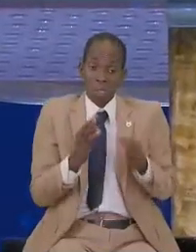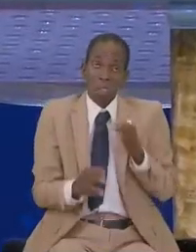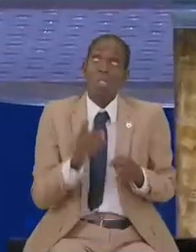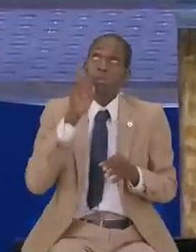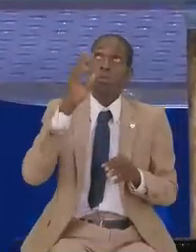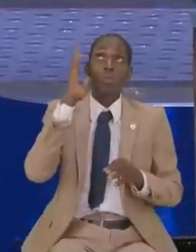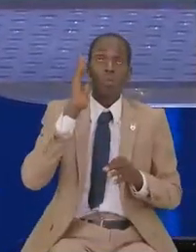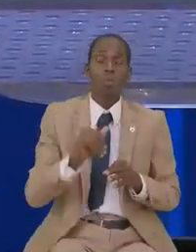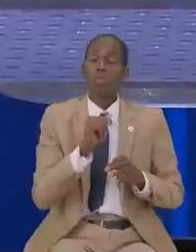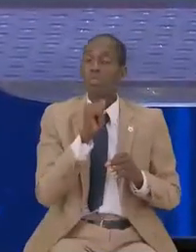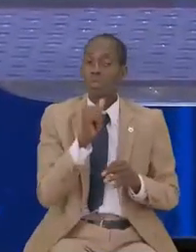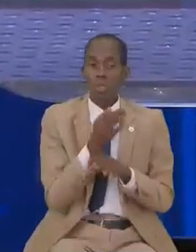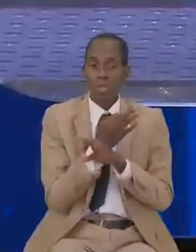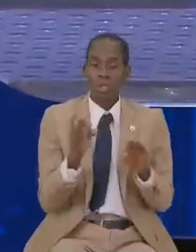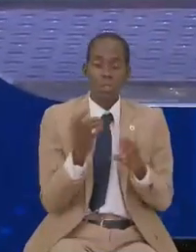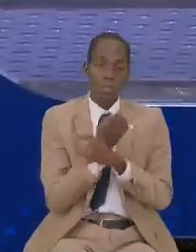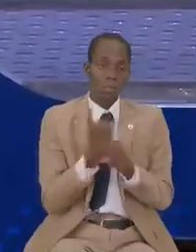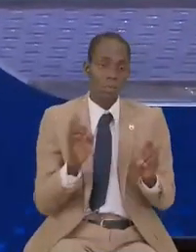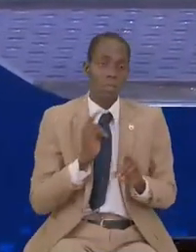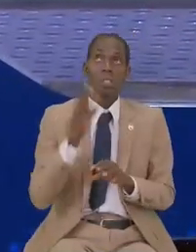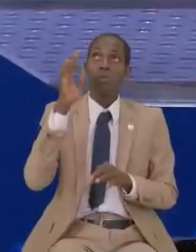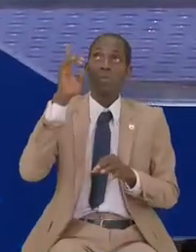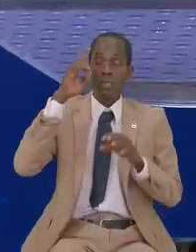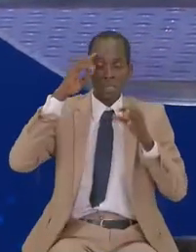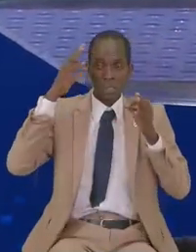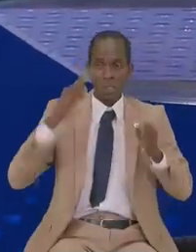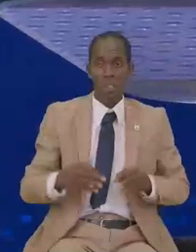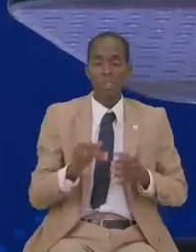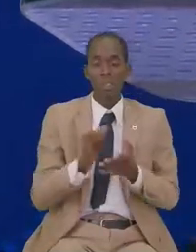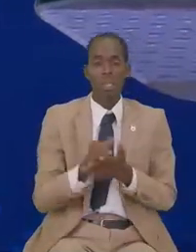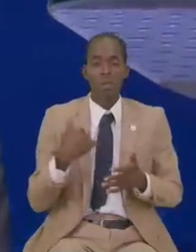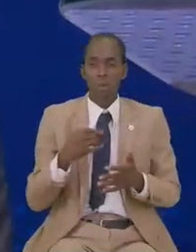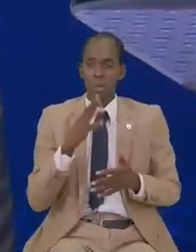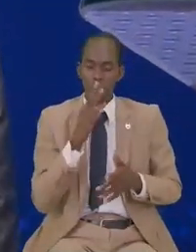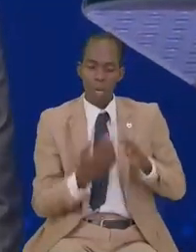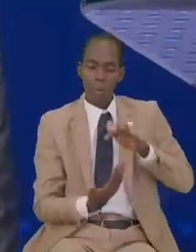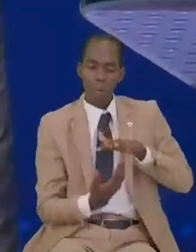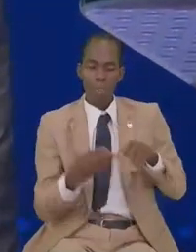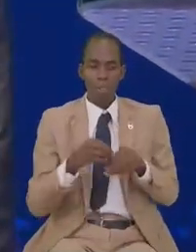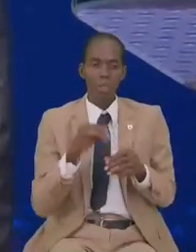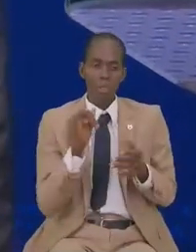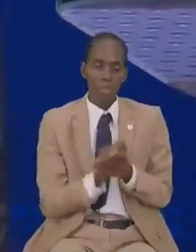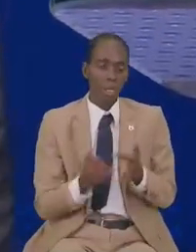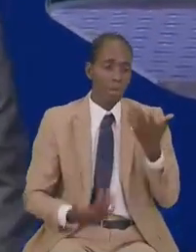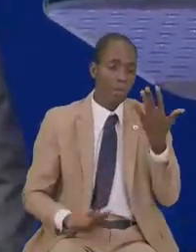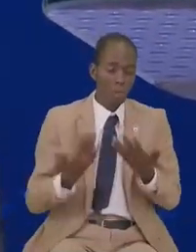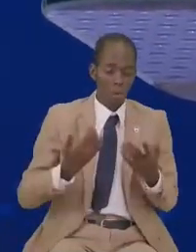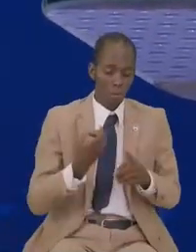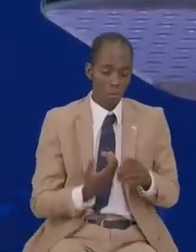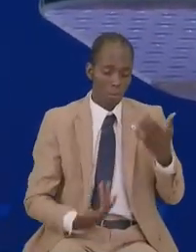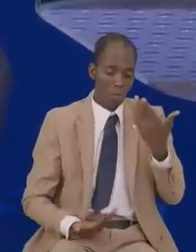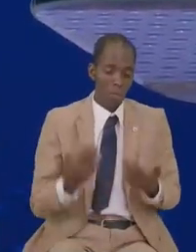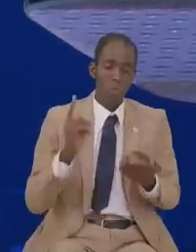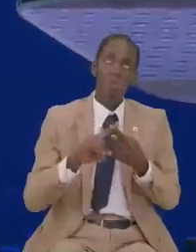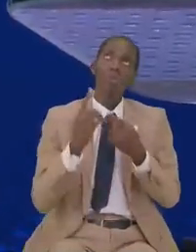s'il ne va pas nous délivrer, s'il veut qu'on soit brûlé, incinéré, carbonisé et de la